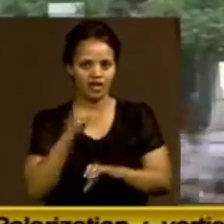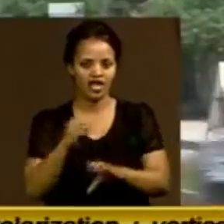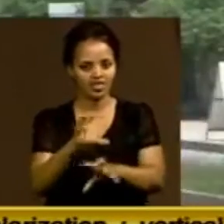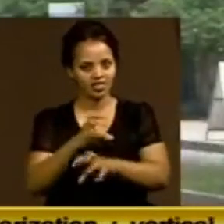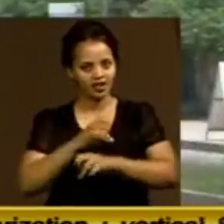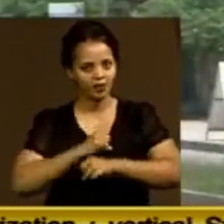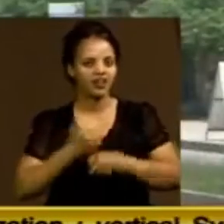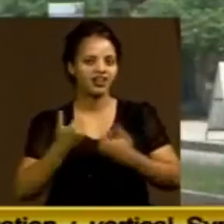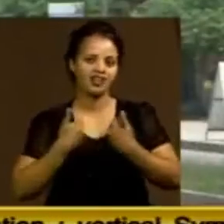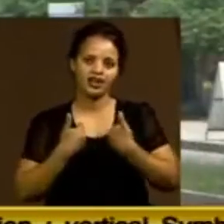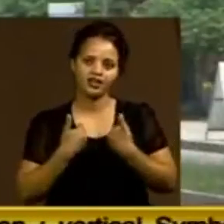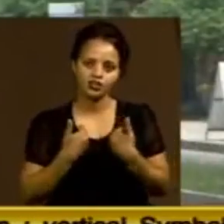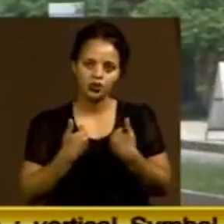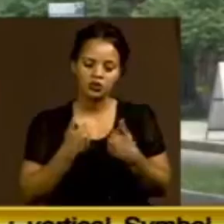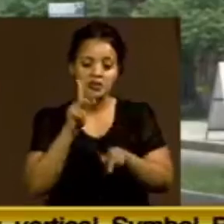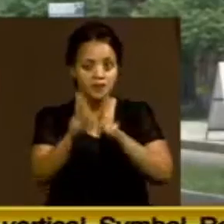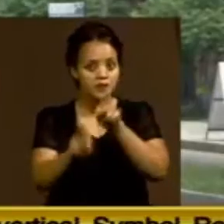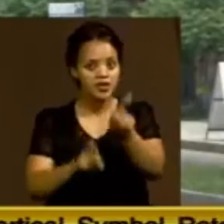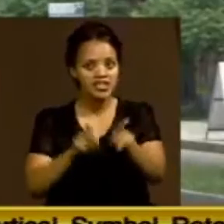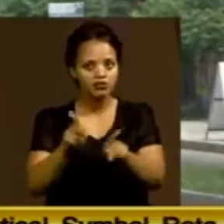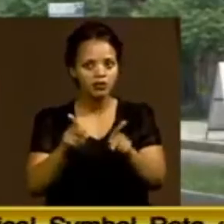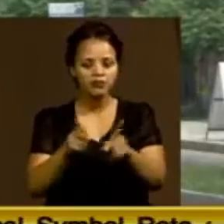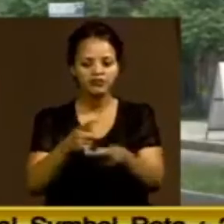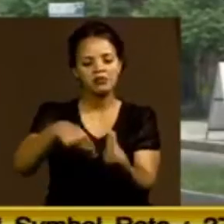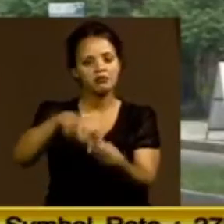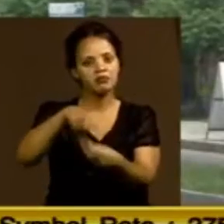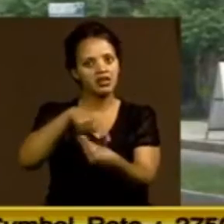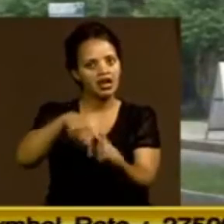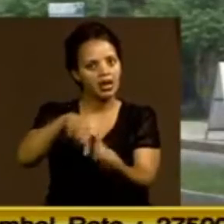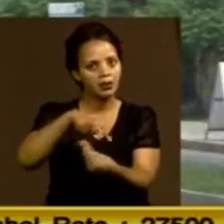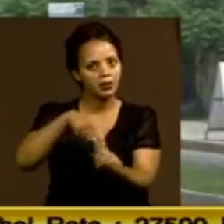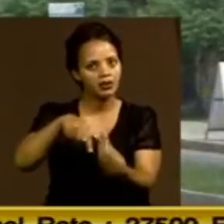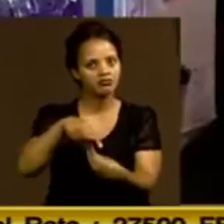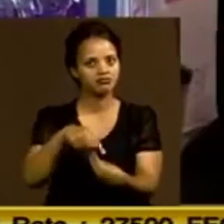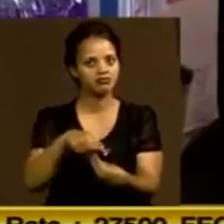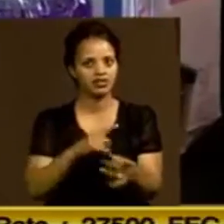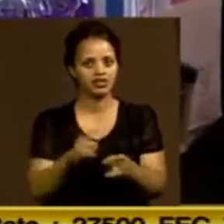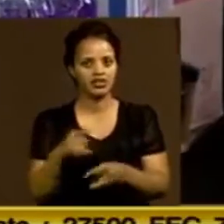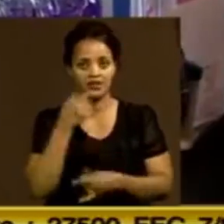ተቀባይነቱ አላቸው። በህዝብም በሰፈርም ማን ነው በአካባቢውም ዘንድ የሚላለ